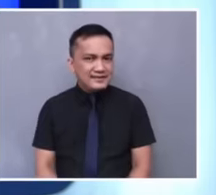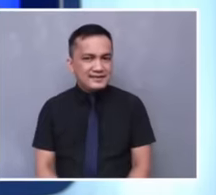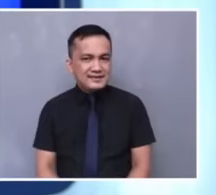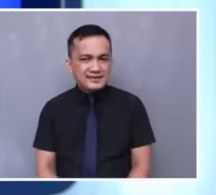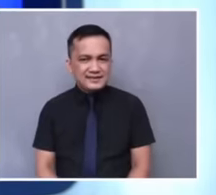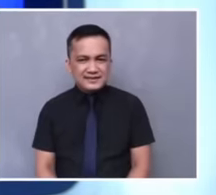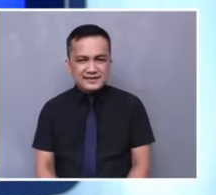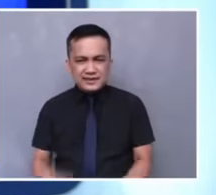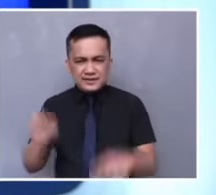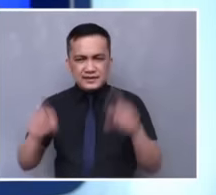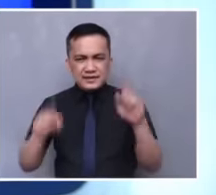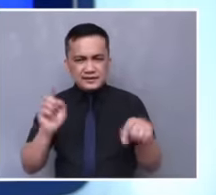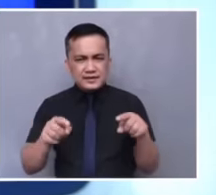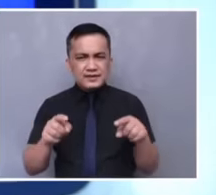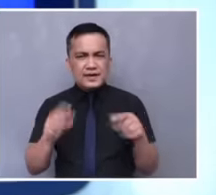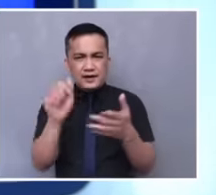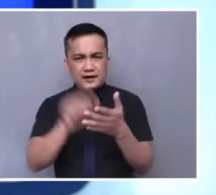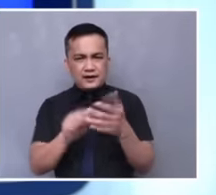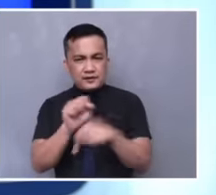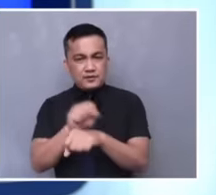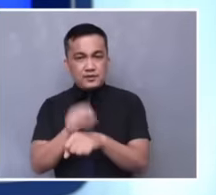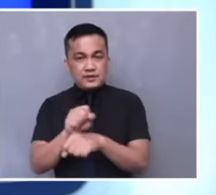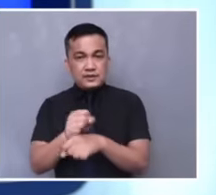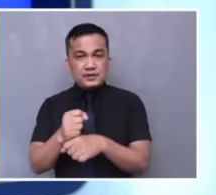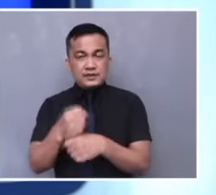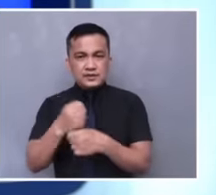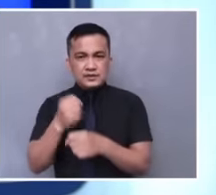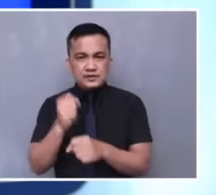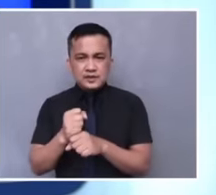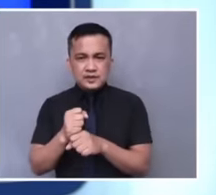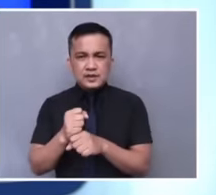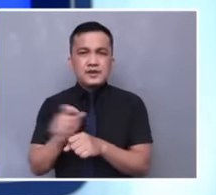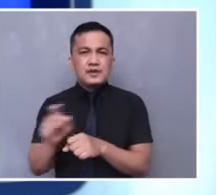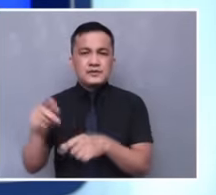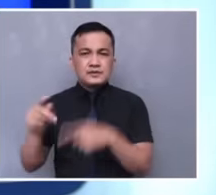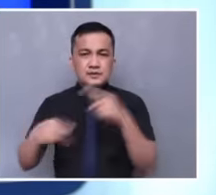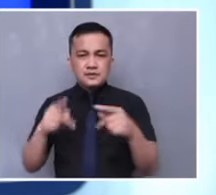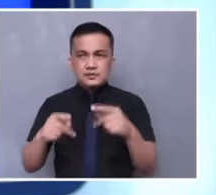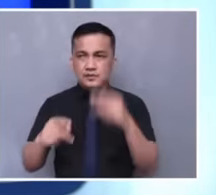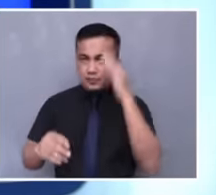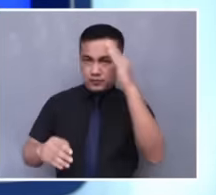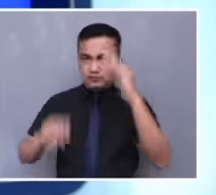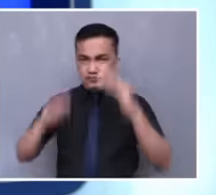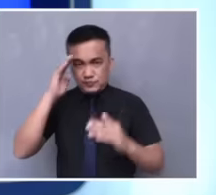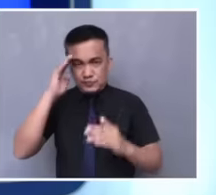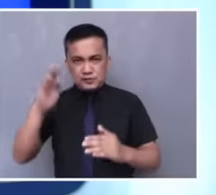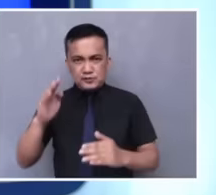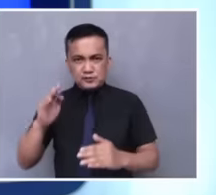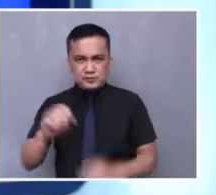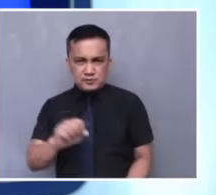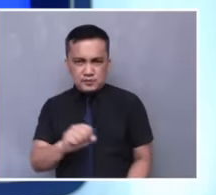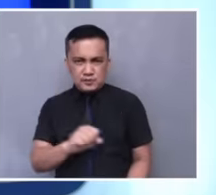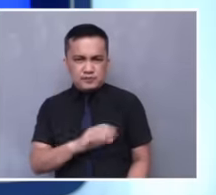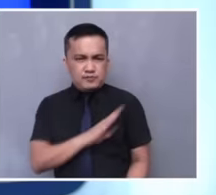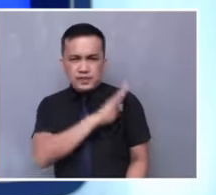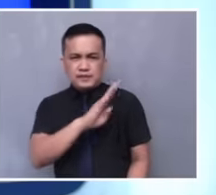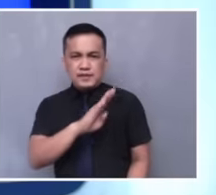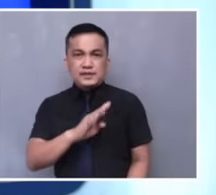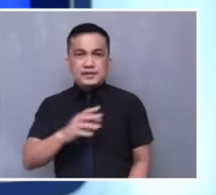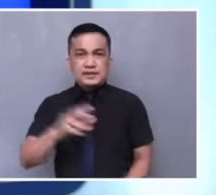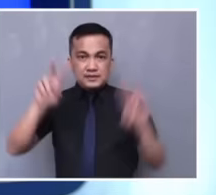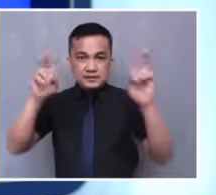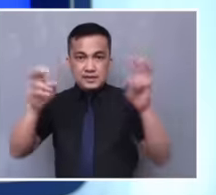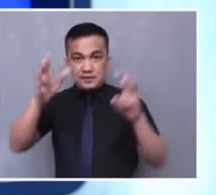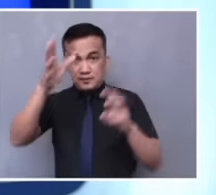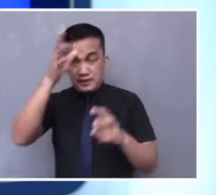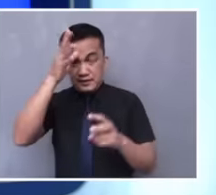Iba-ibang uri ng artwork ang ginawa ng mga bayan patroller bilang pagsaludo sa kagitingan ng tinaguriang ama ng rebolusyon